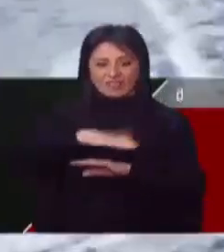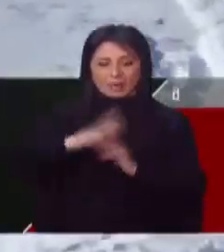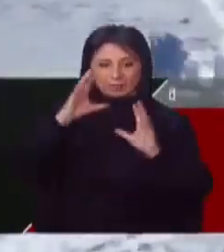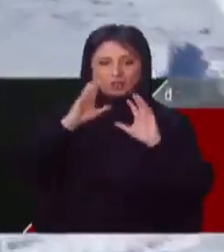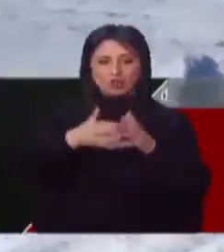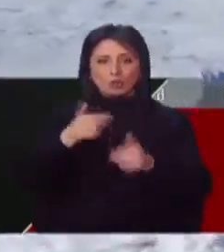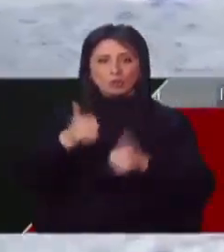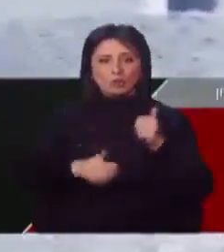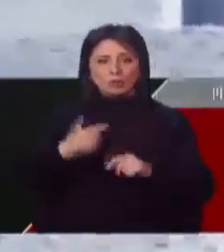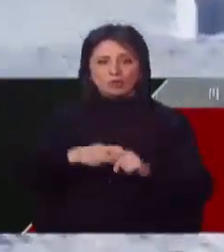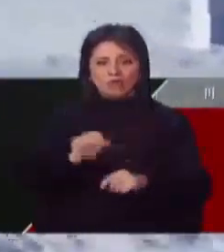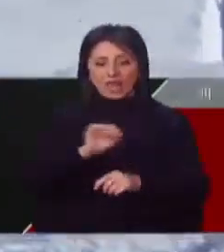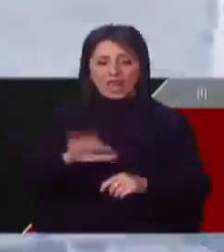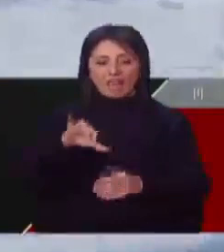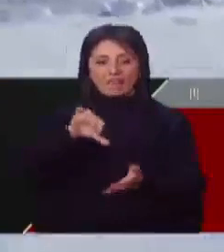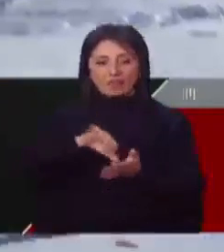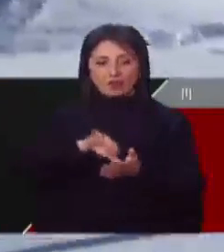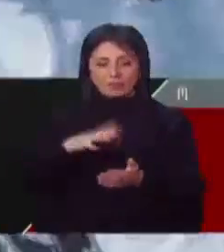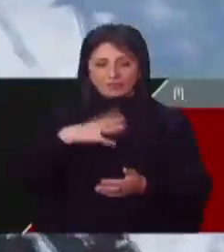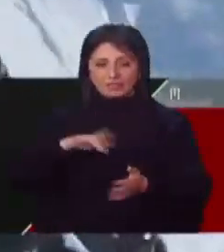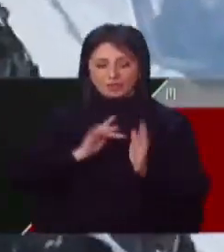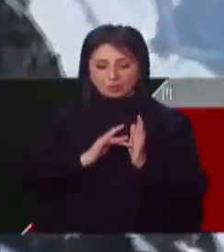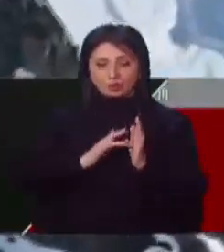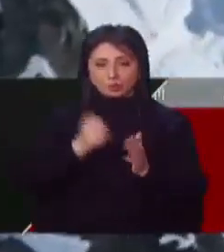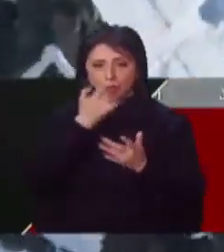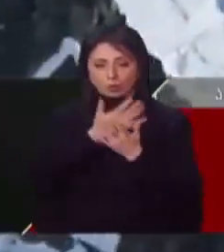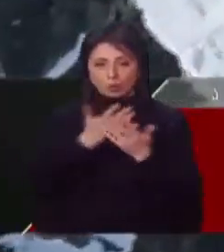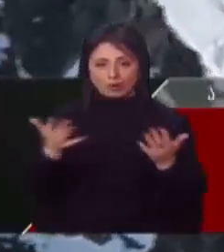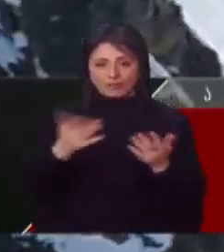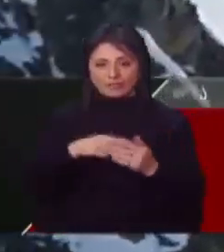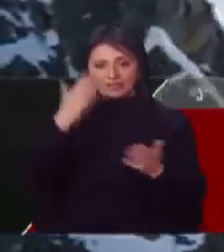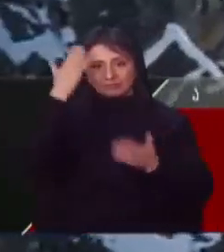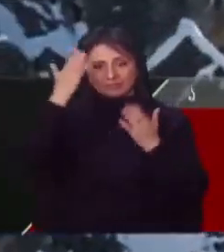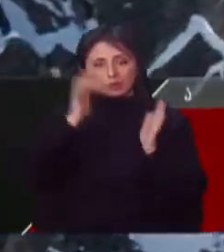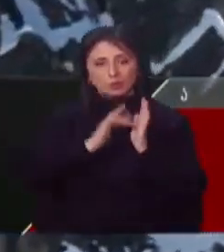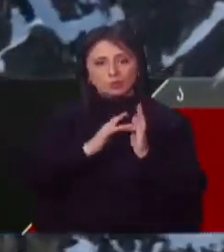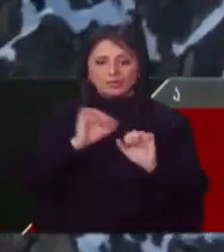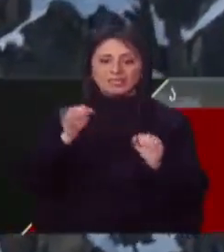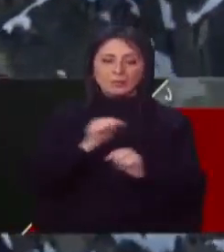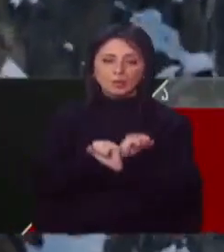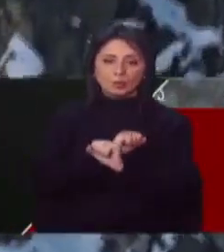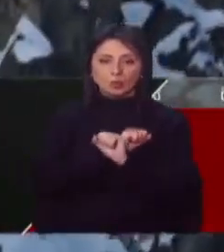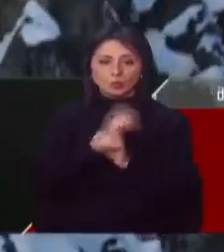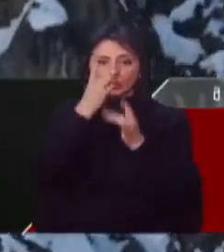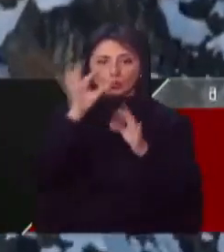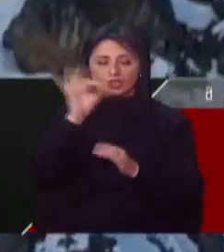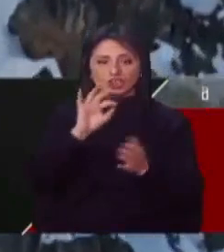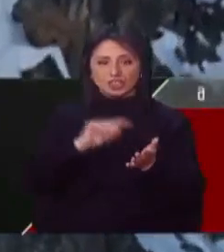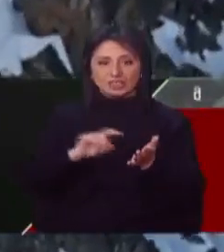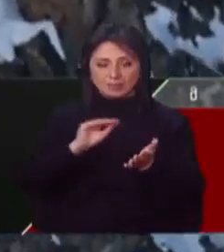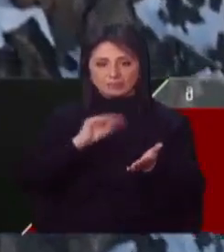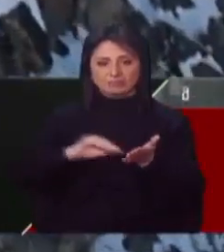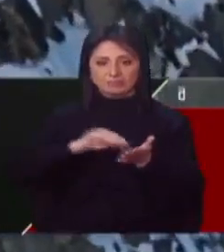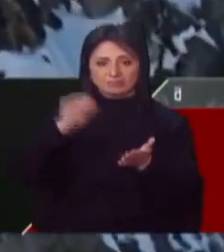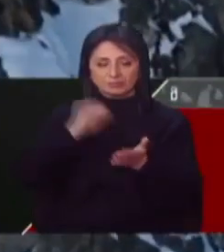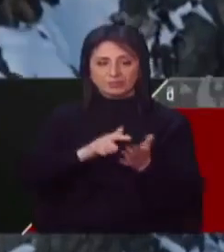მსოფლიო ტური. ევროპული მედიის წარმომადგენლები საქართველოს ტურისტული პროდუქტების, სათავგადასავლო ტურიზმის, ზამთრის კურორტებისა და კულტურის შესახებ